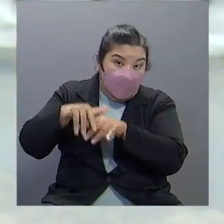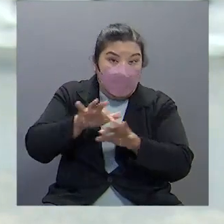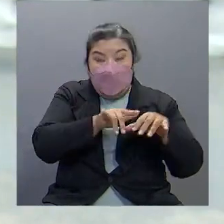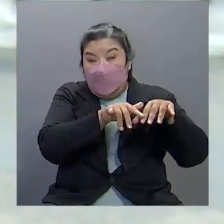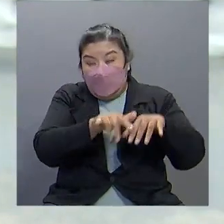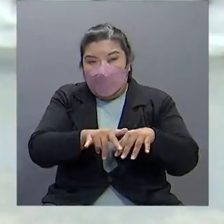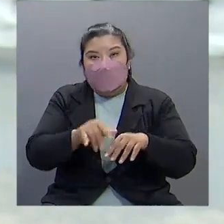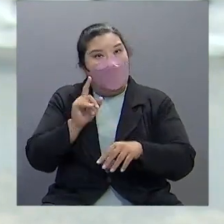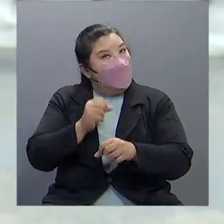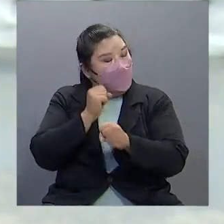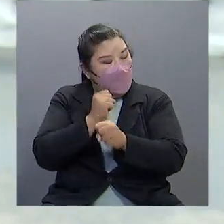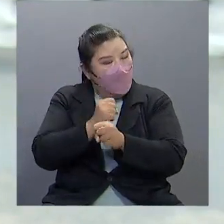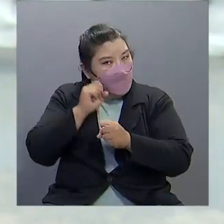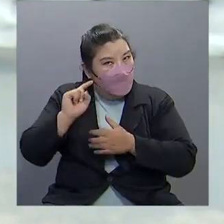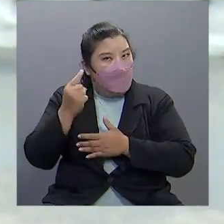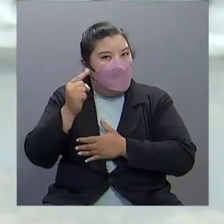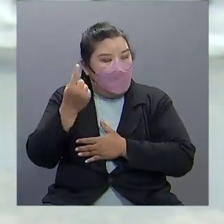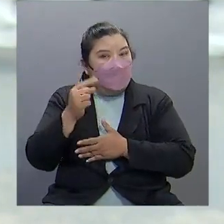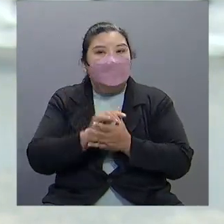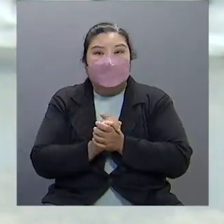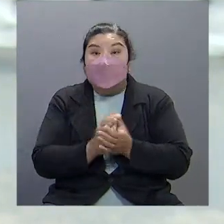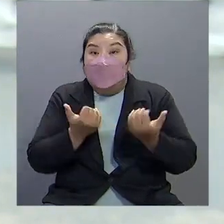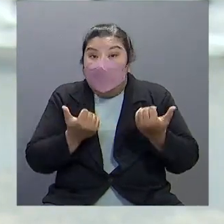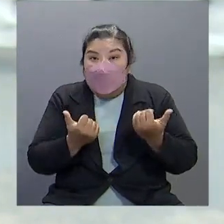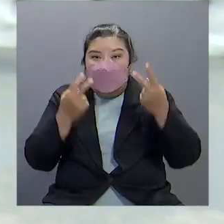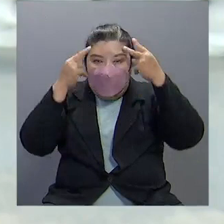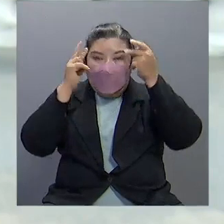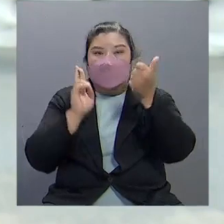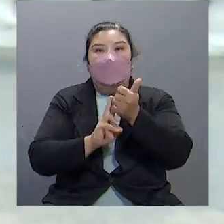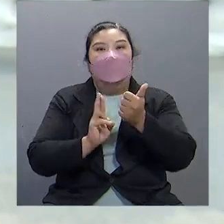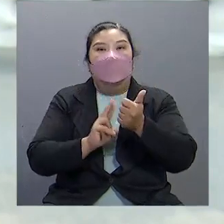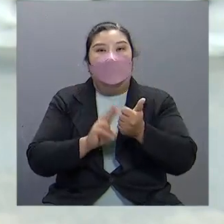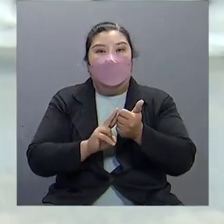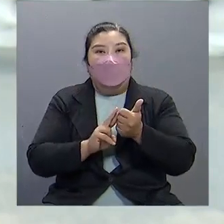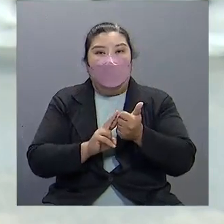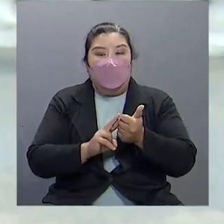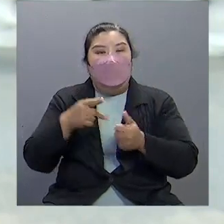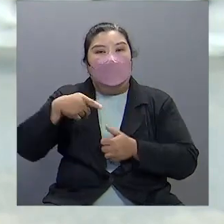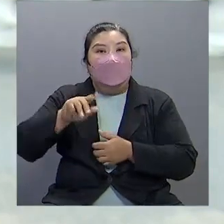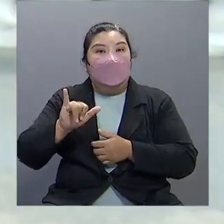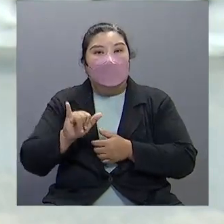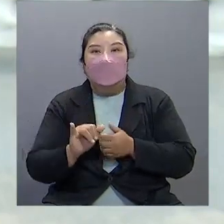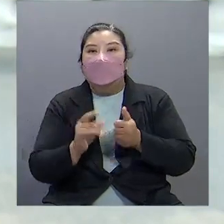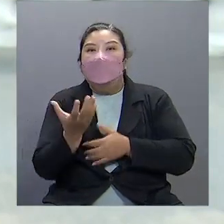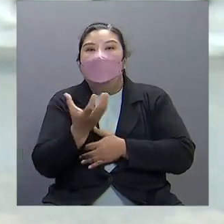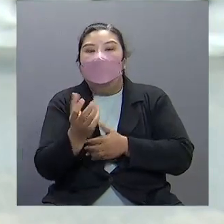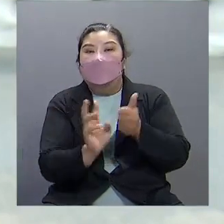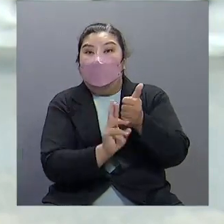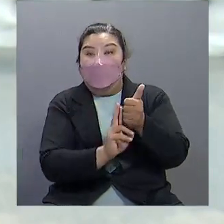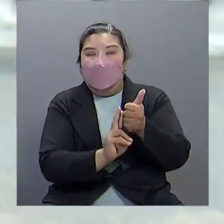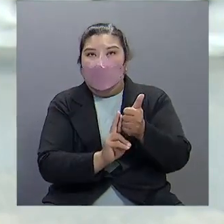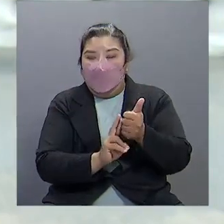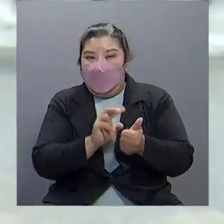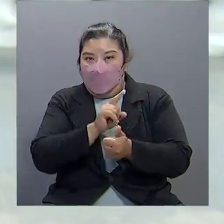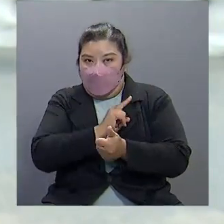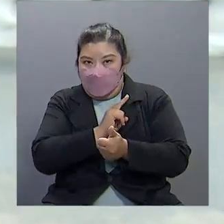ให้มากขึ้นไปอีกค่ะแล้ววันนี้นะคะทางรองนายกรัฐมนตรีค่ะพลเอกประวิตรวงษ์สุวรรณรักษาราชการแทนนายกได้ส่งกำลังพลมาช่วยกรุง